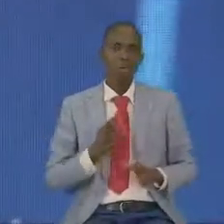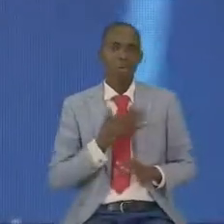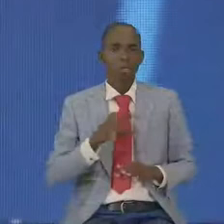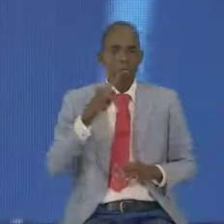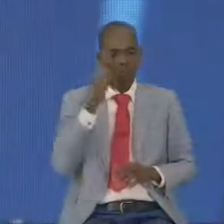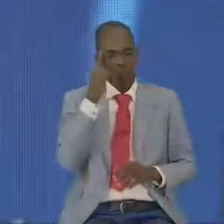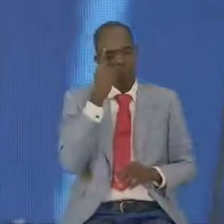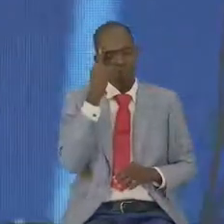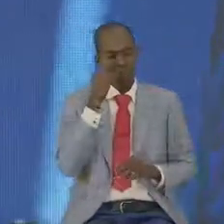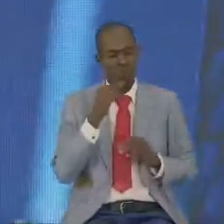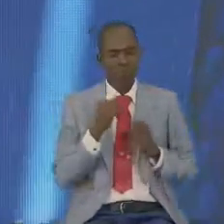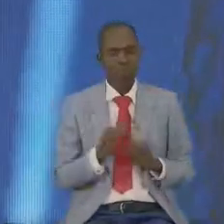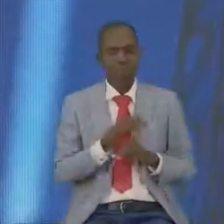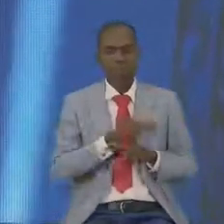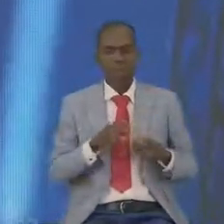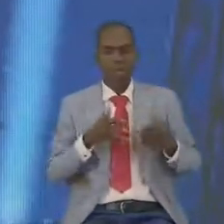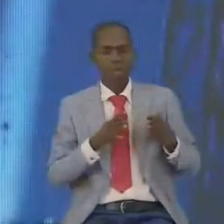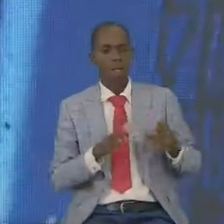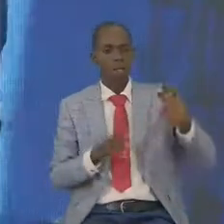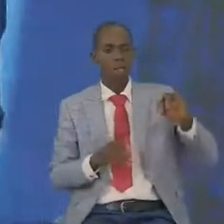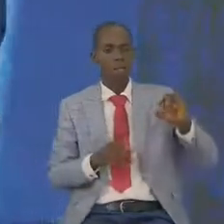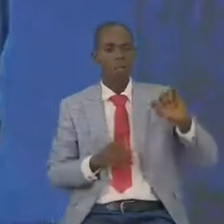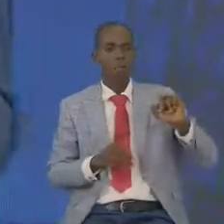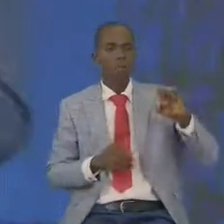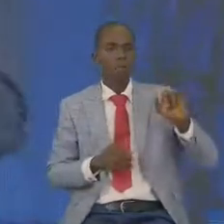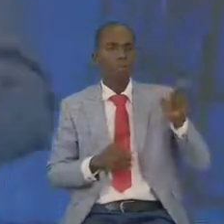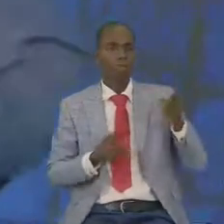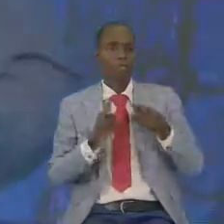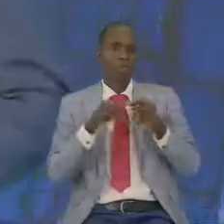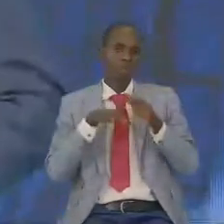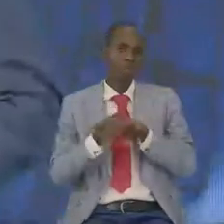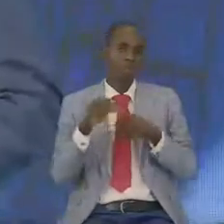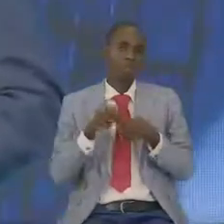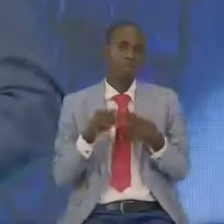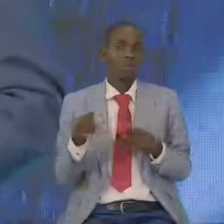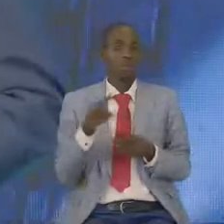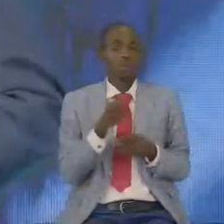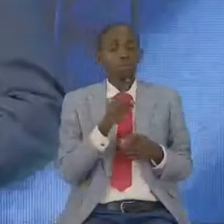et vous ne laissez pas Mara vous atteindre après tout,